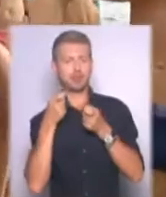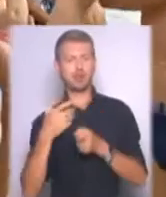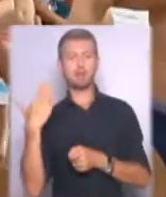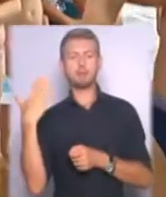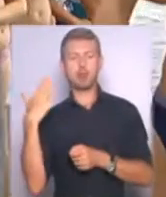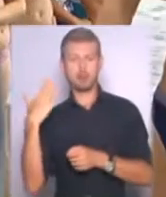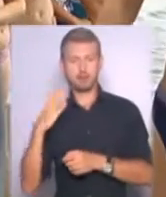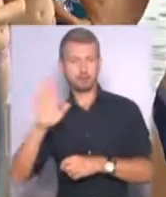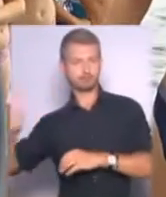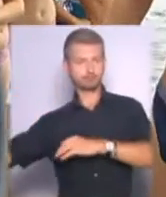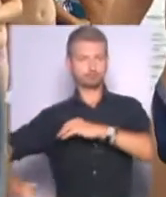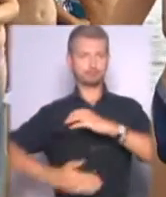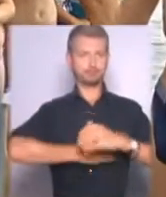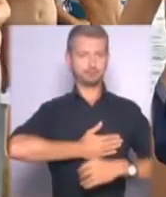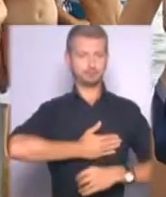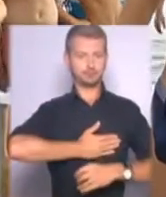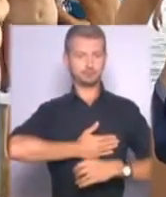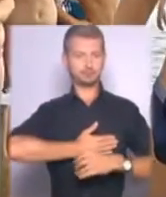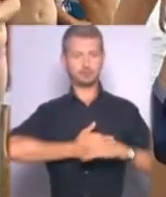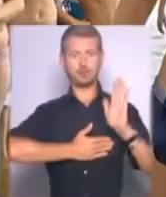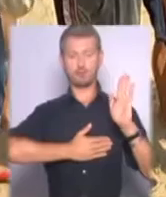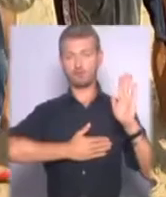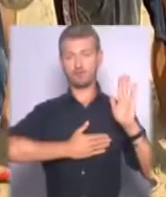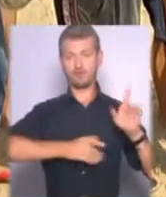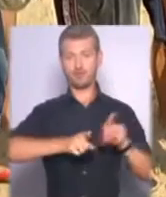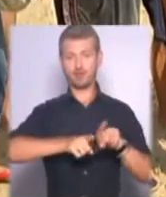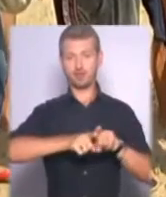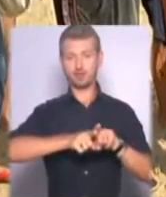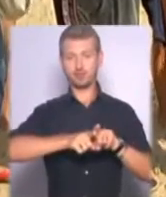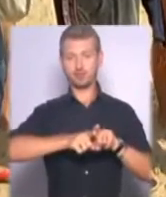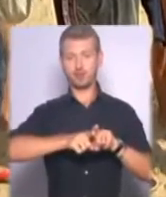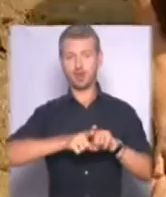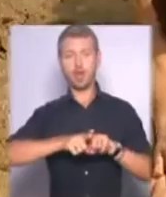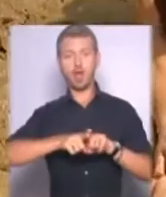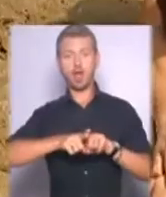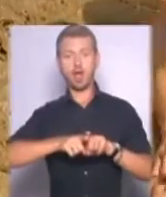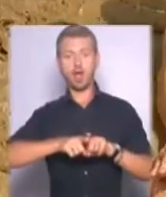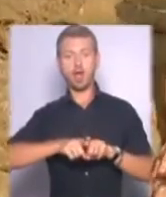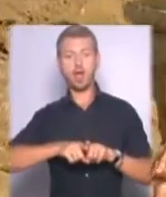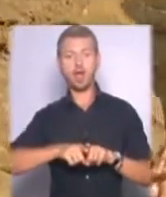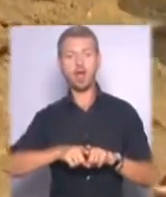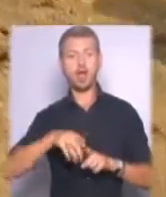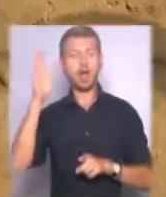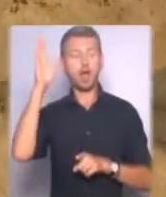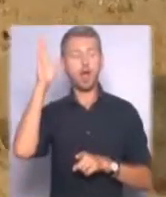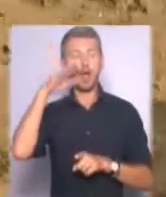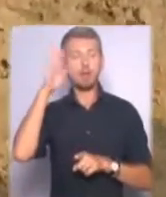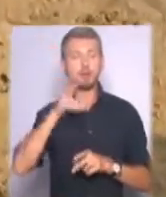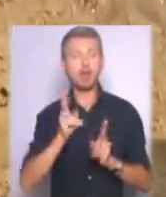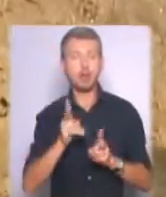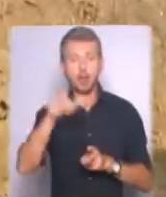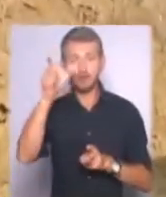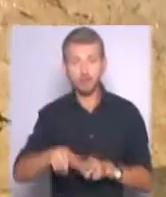его правую мышку. Вот таким образом. Вода удаляется, человек поднимается и